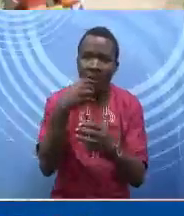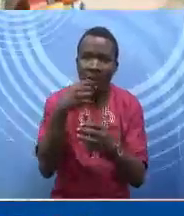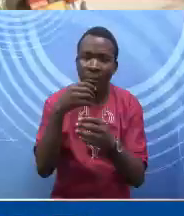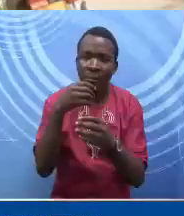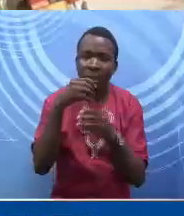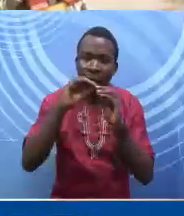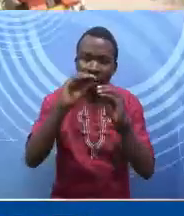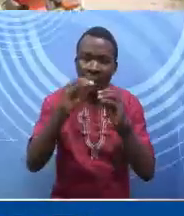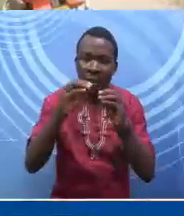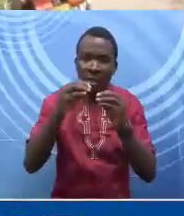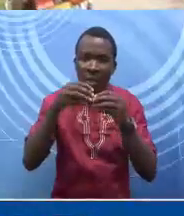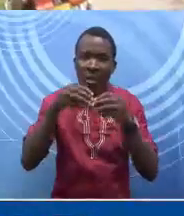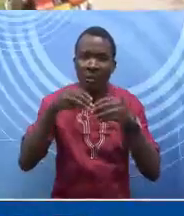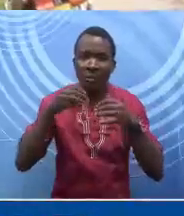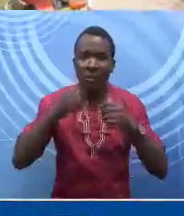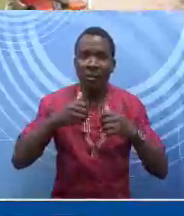udupfukamunwa neza